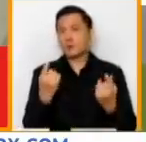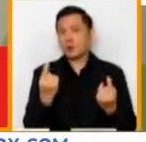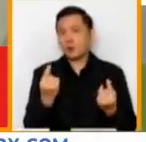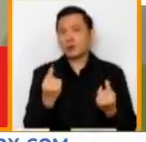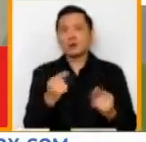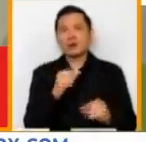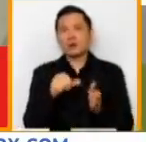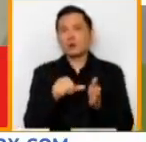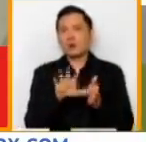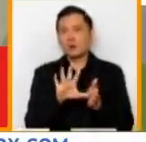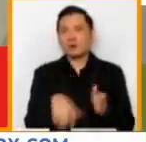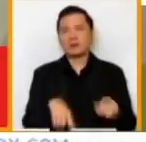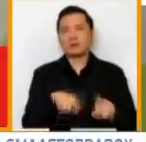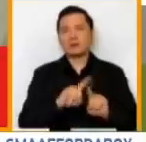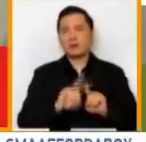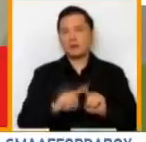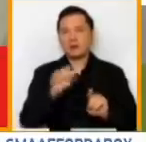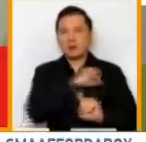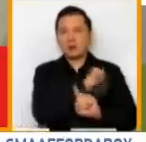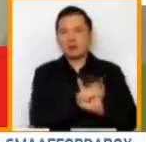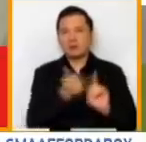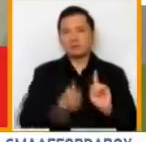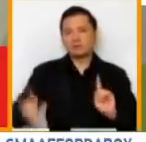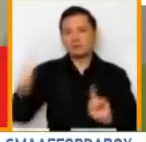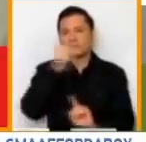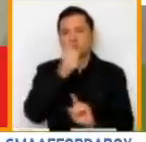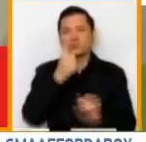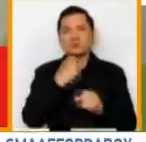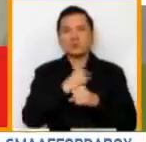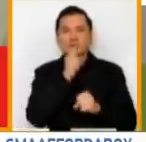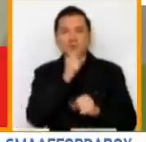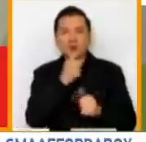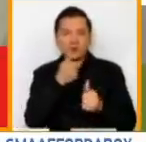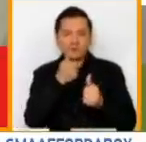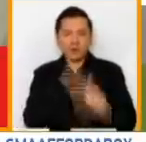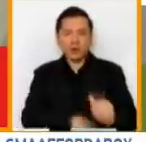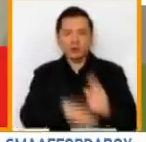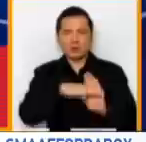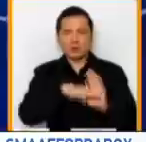COMELEC at ang mga otoridad sa mga lalabag sa health and safety protocols.